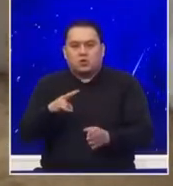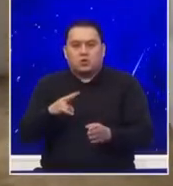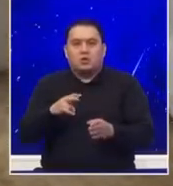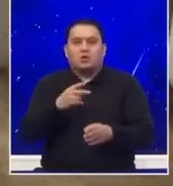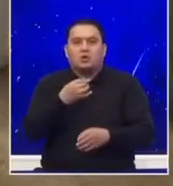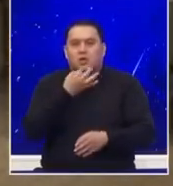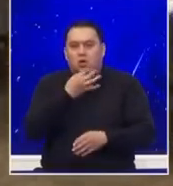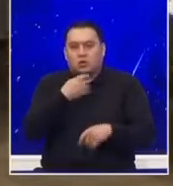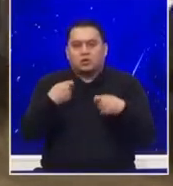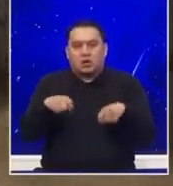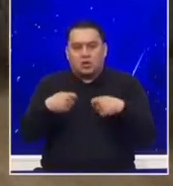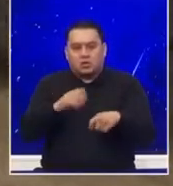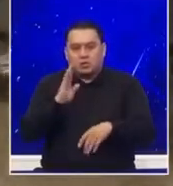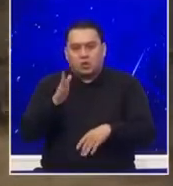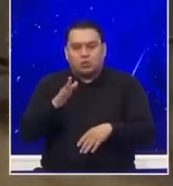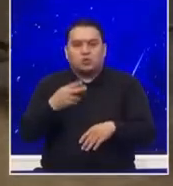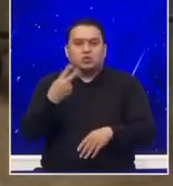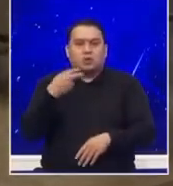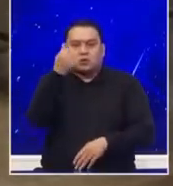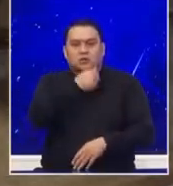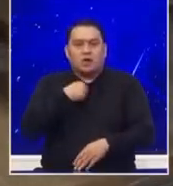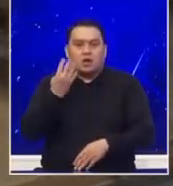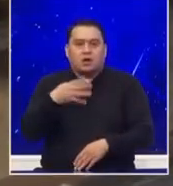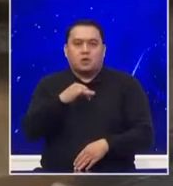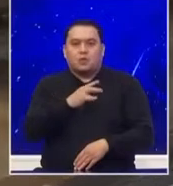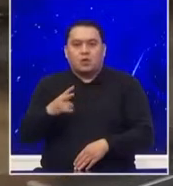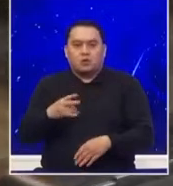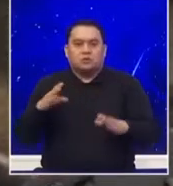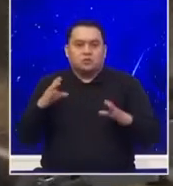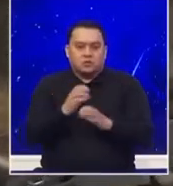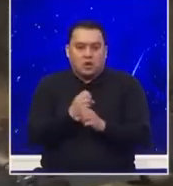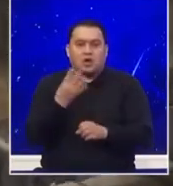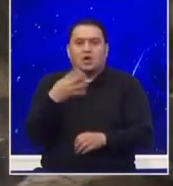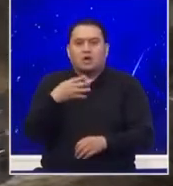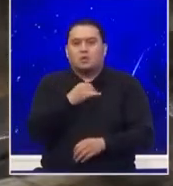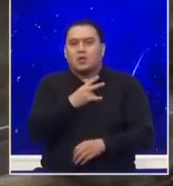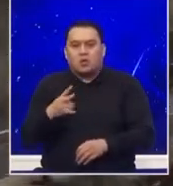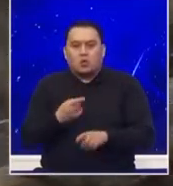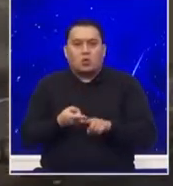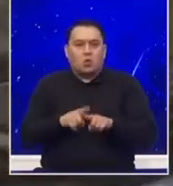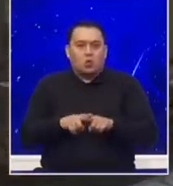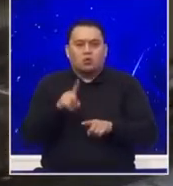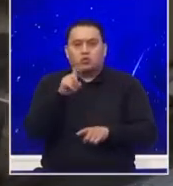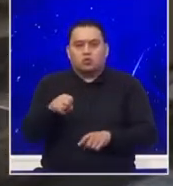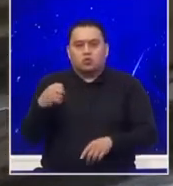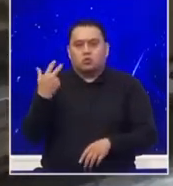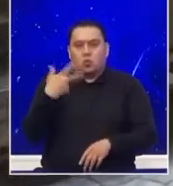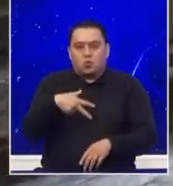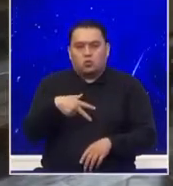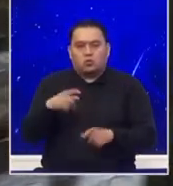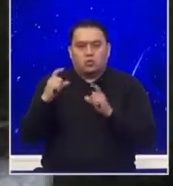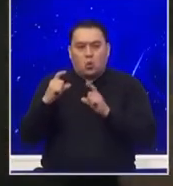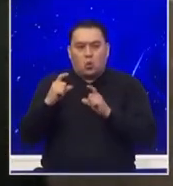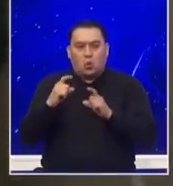шығарылған болса, 2020 жылы өндіріс көлемі 40 миллионға азайыпты. 40 миллион дегеніміз ол 130 жүк көлігі